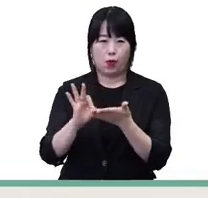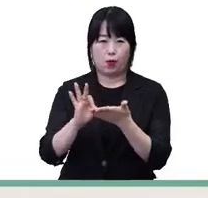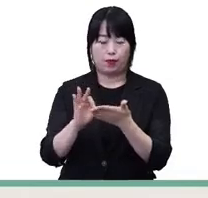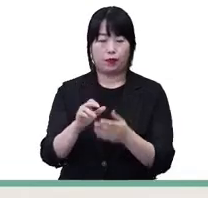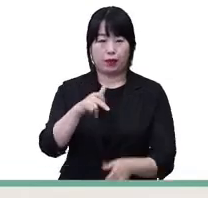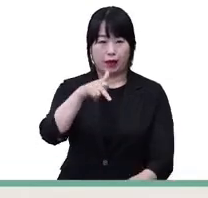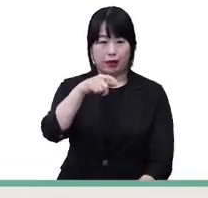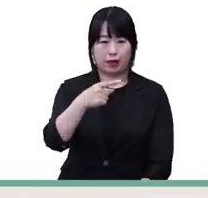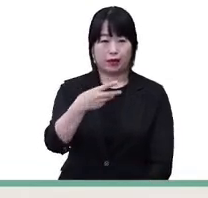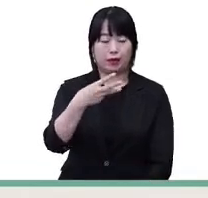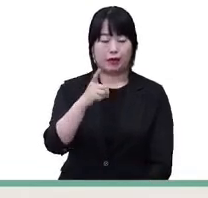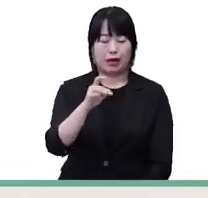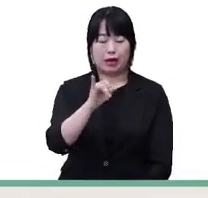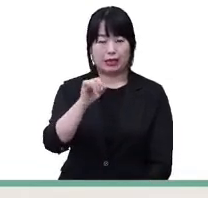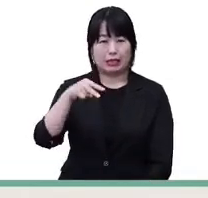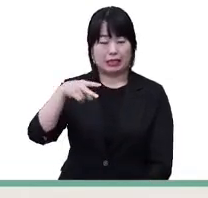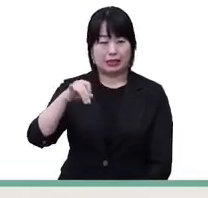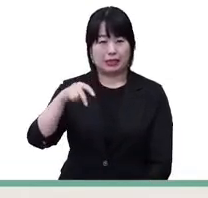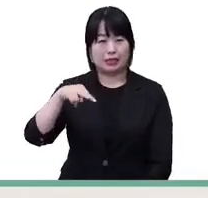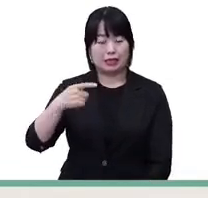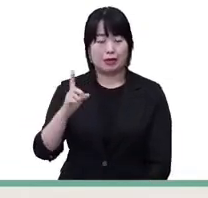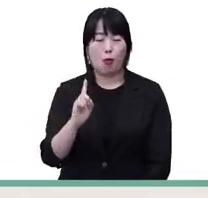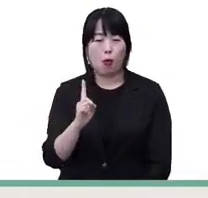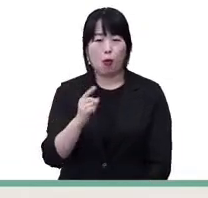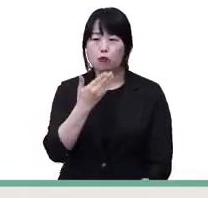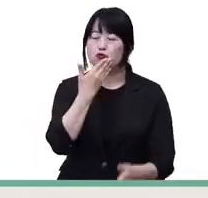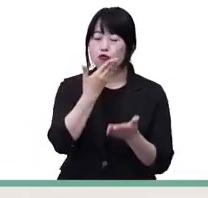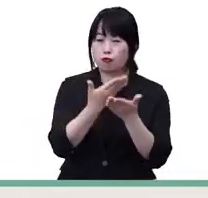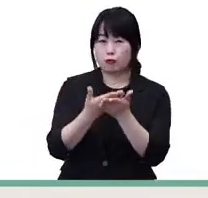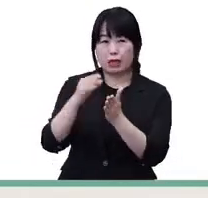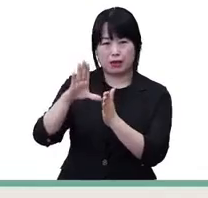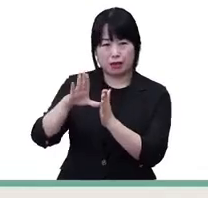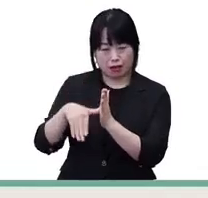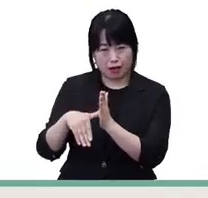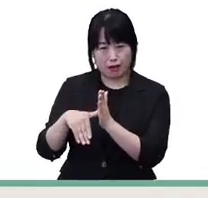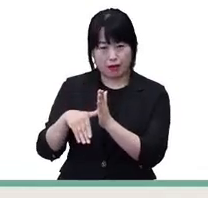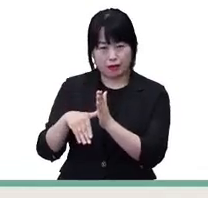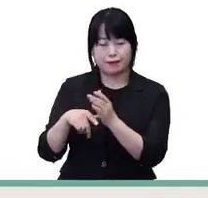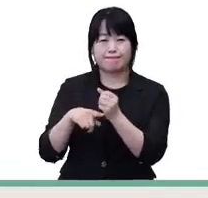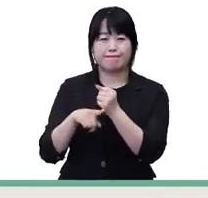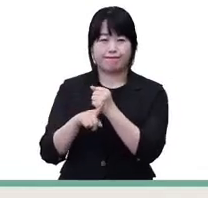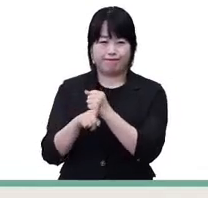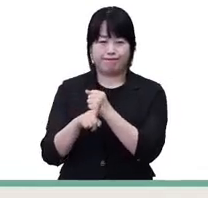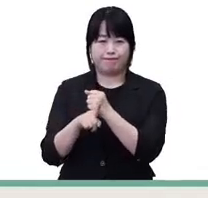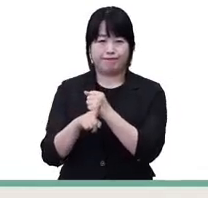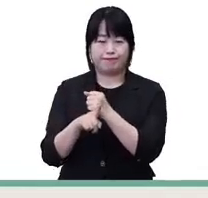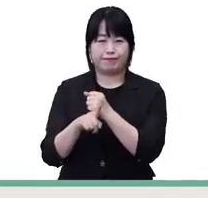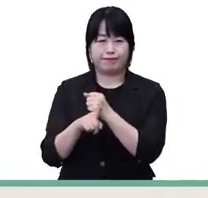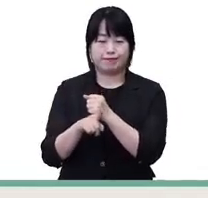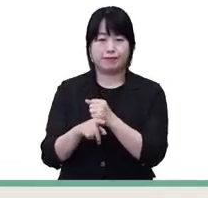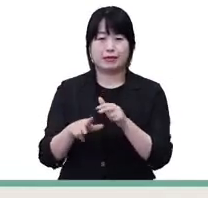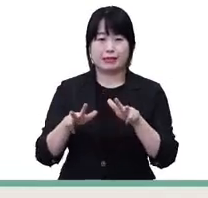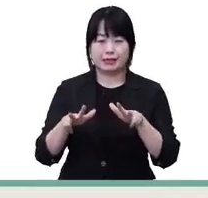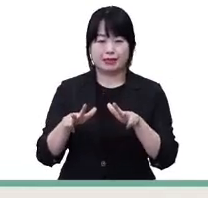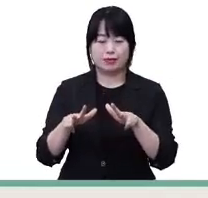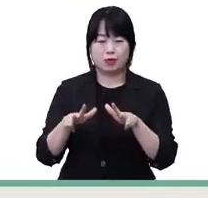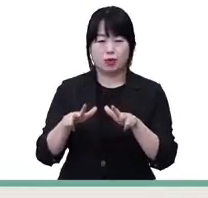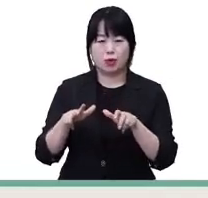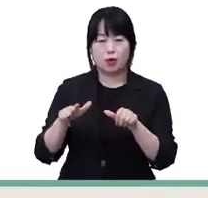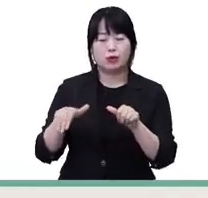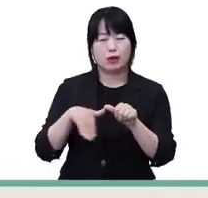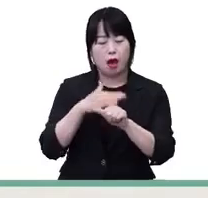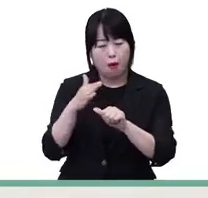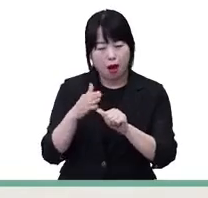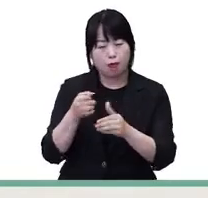크라이시스는 중요한 시점, 결정적인 순간이란 뜻이라고 합니다. 그러니까 지금 우리가 어떤